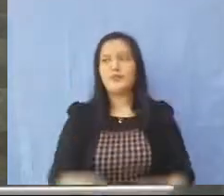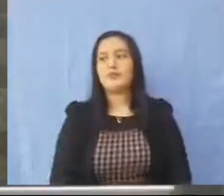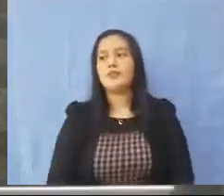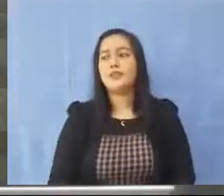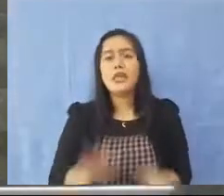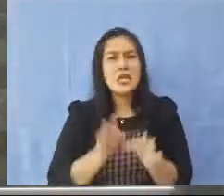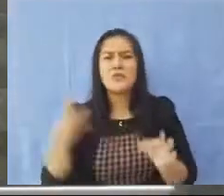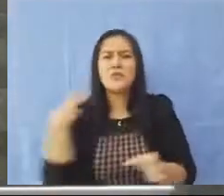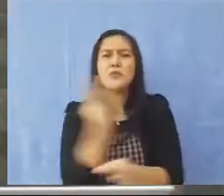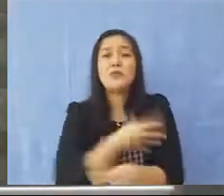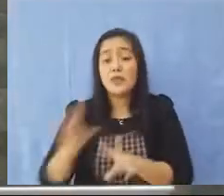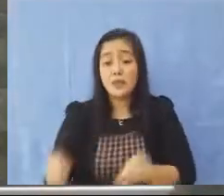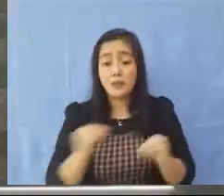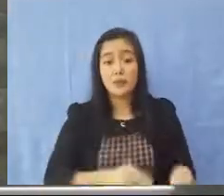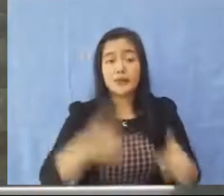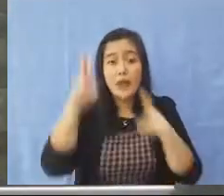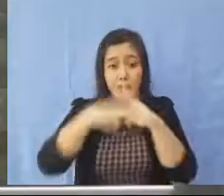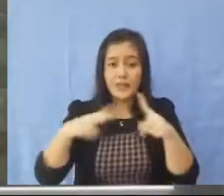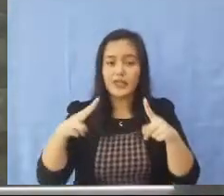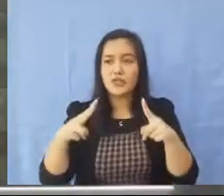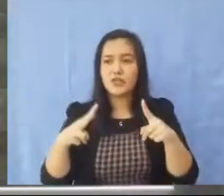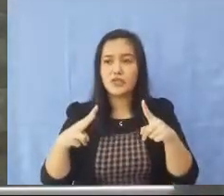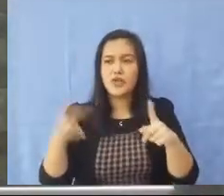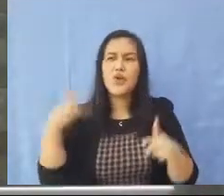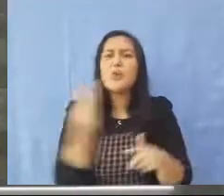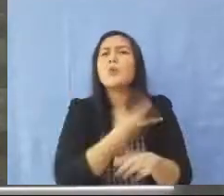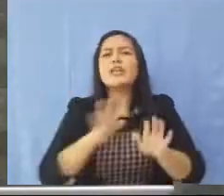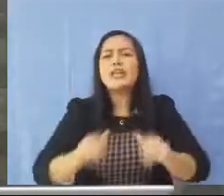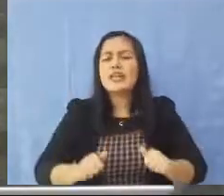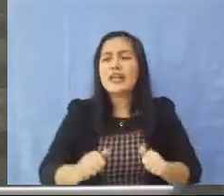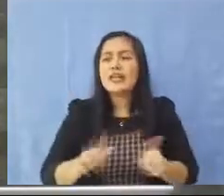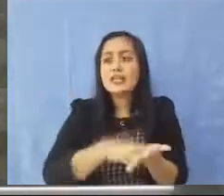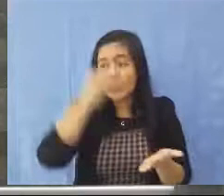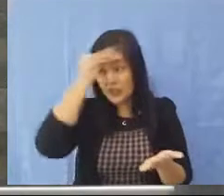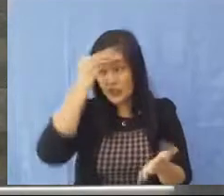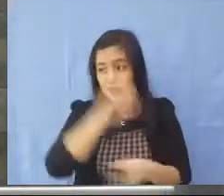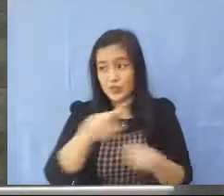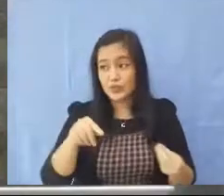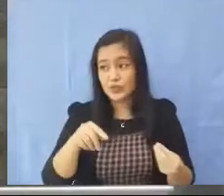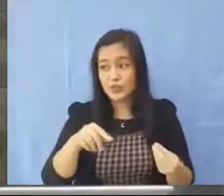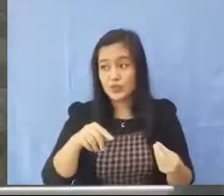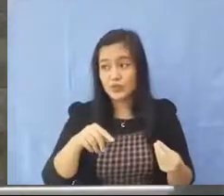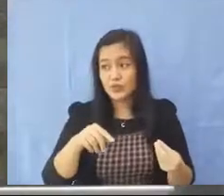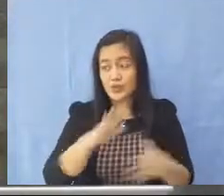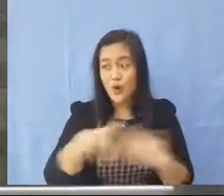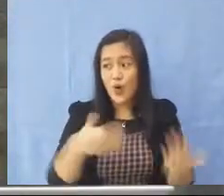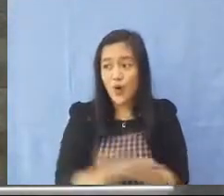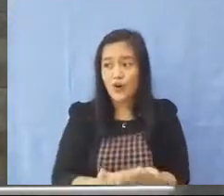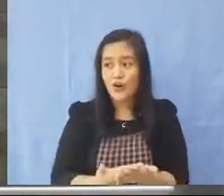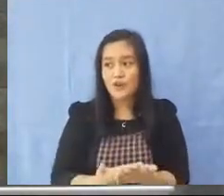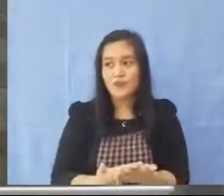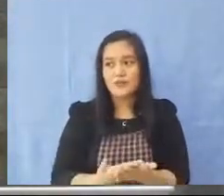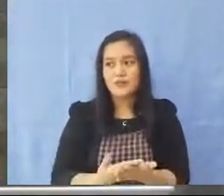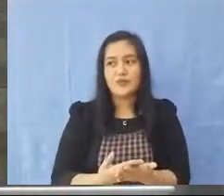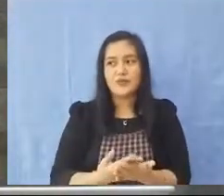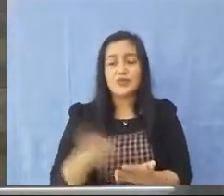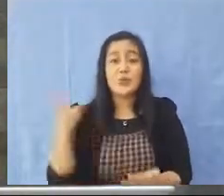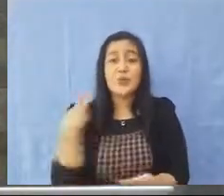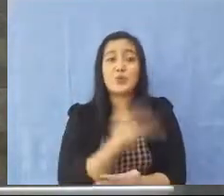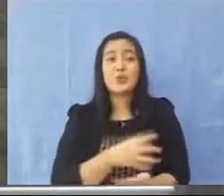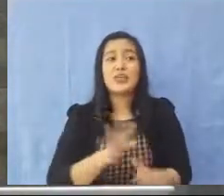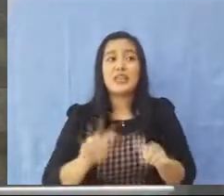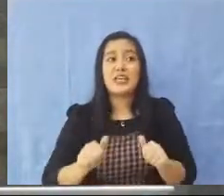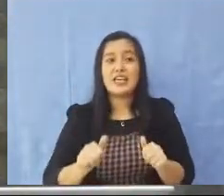application, maiintindihan, magiging malinaw po lahat kung bakit merong mga, alibaw, for example, merong mga naliligtas